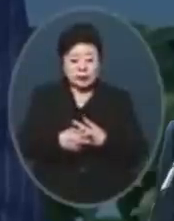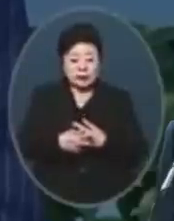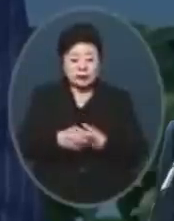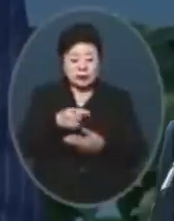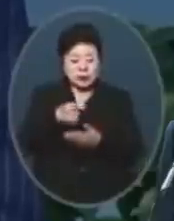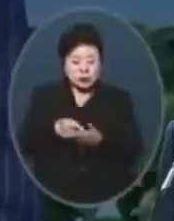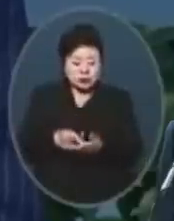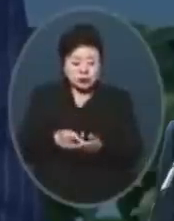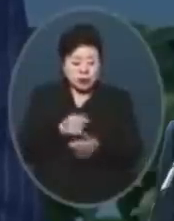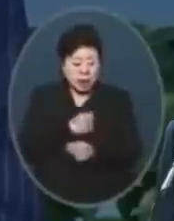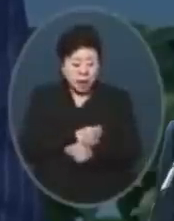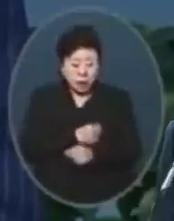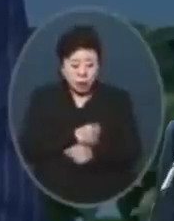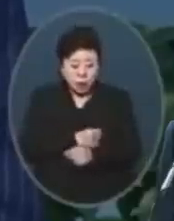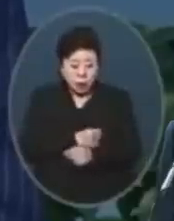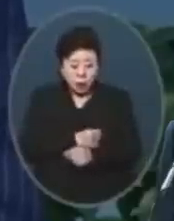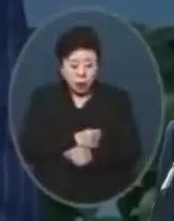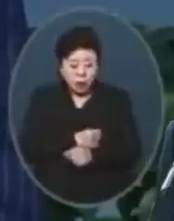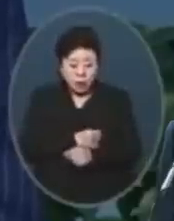수술을 하려고